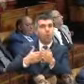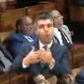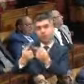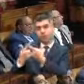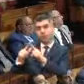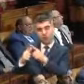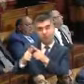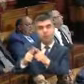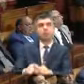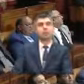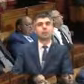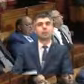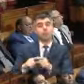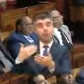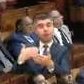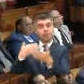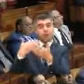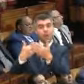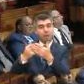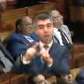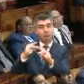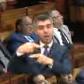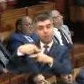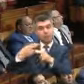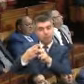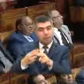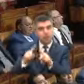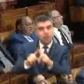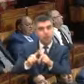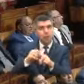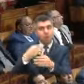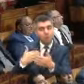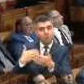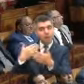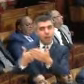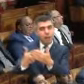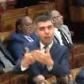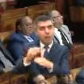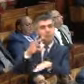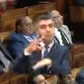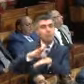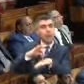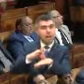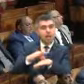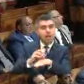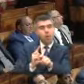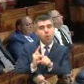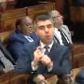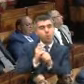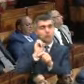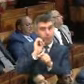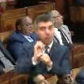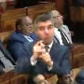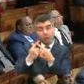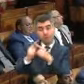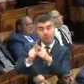البلاد. مؤخرا نبته الصبار في المنطقه تعرضت لمرض الحشره القرمزيه. كاين